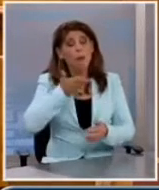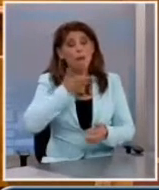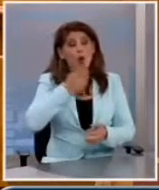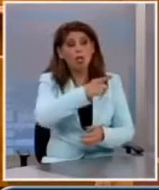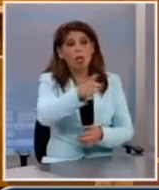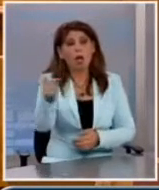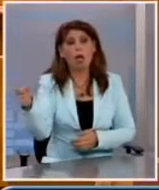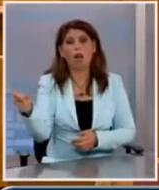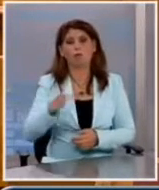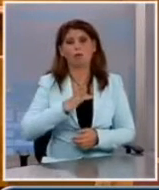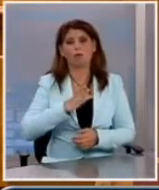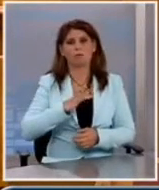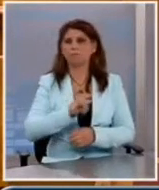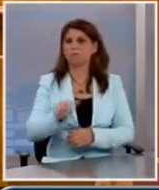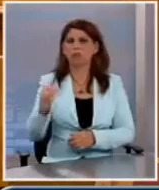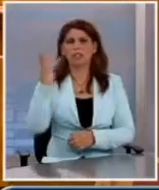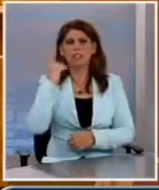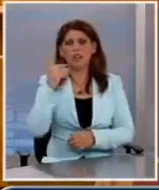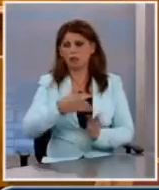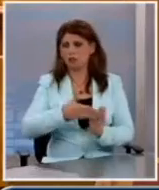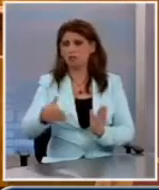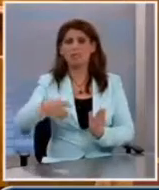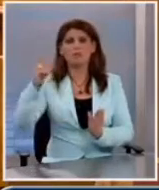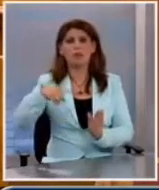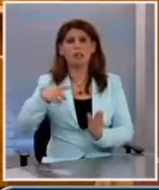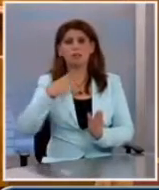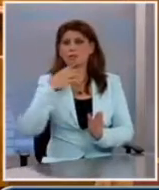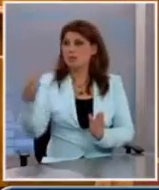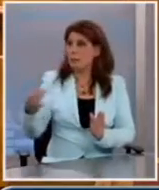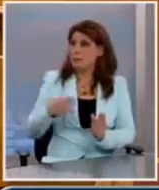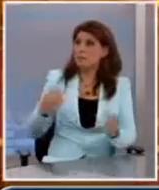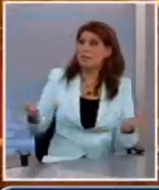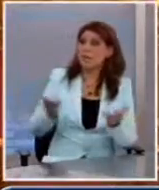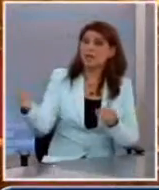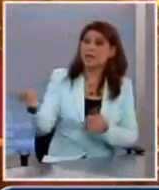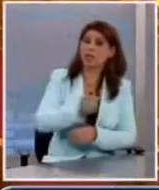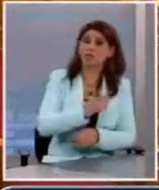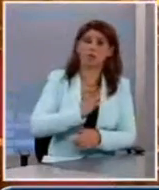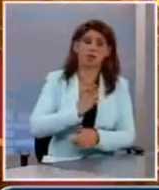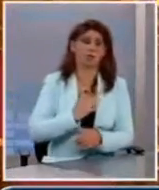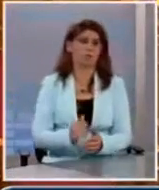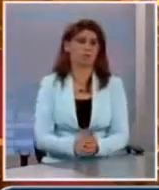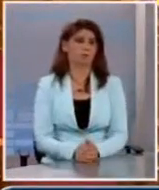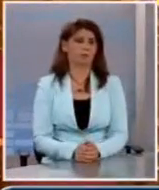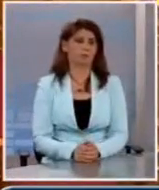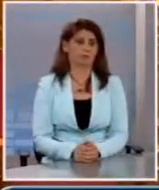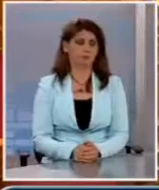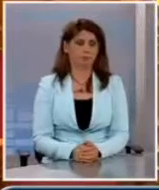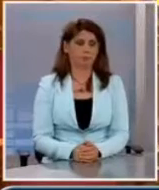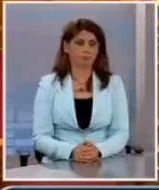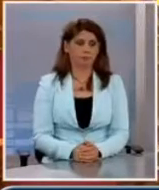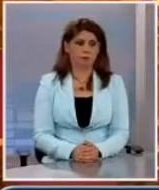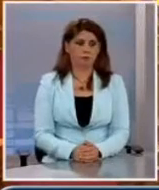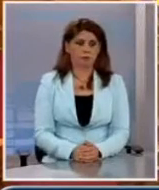όμως δεν άκουσε αυτές τις κύριε μέρες Υπουργέ, να μιλήσει για αυτούς τους Υπουργέ, ανθρώπους. Σας παρακαλώ πολύ. Υπάρχουν πλέον